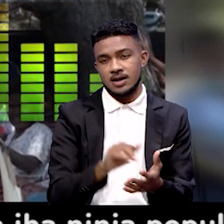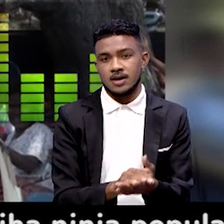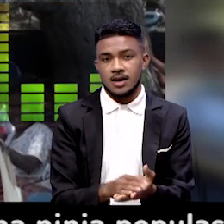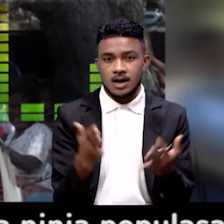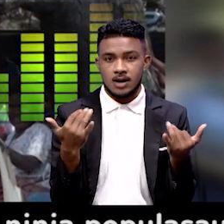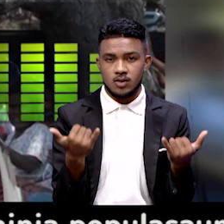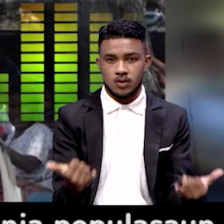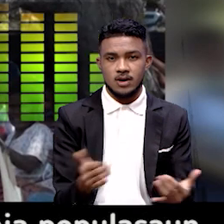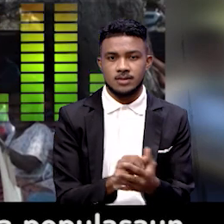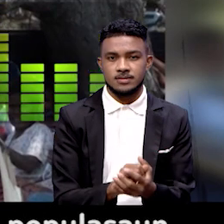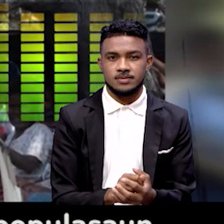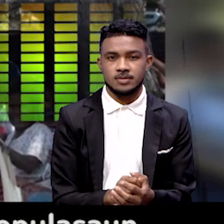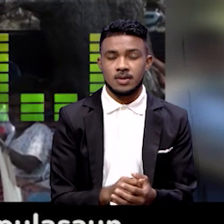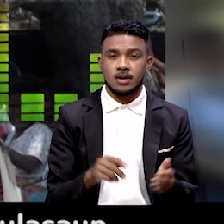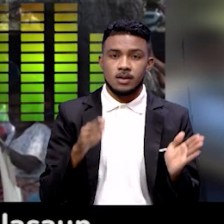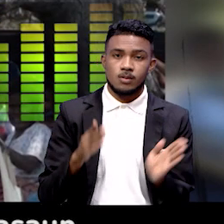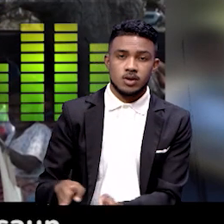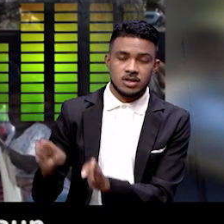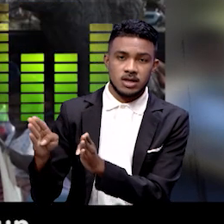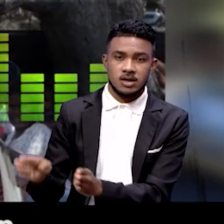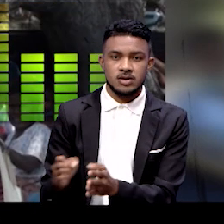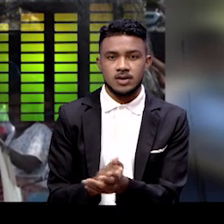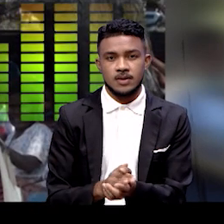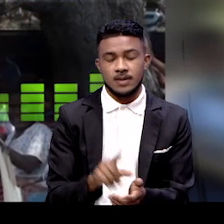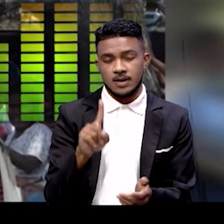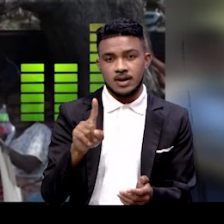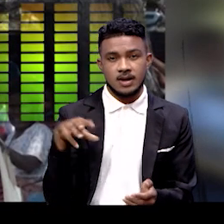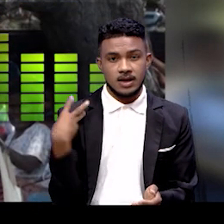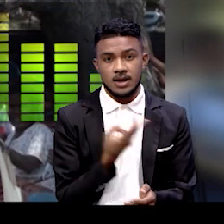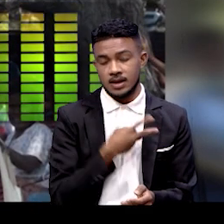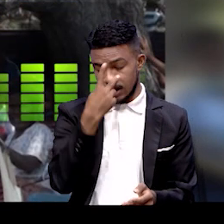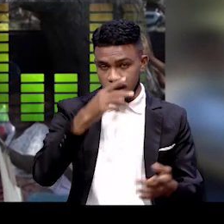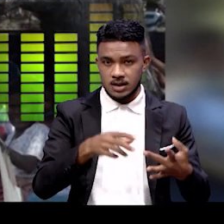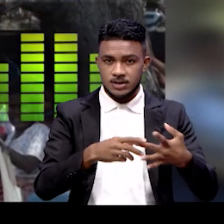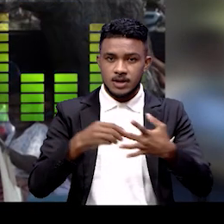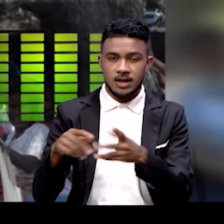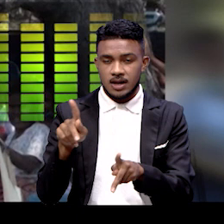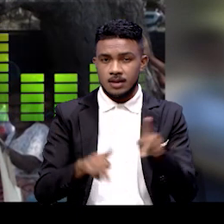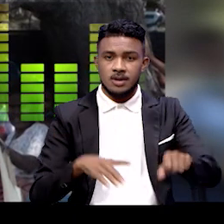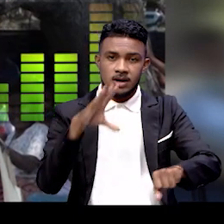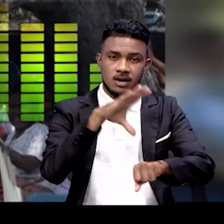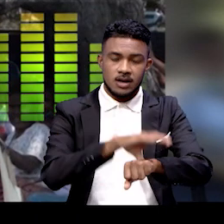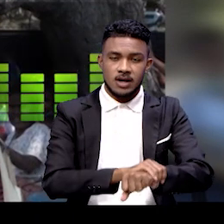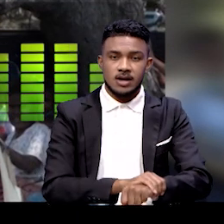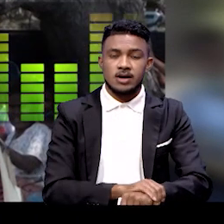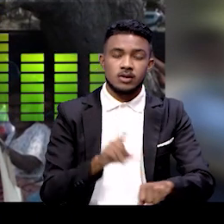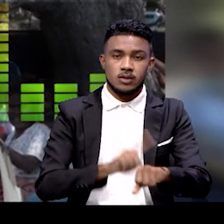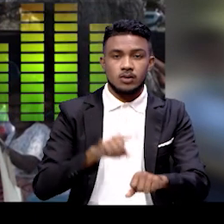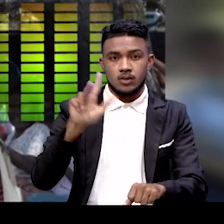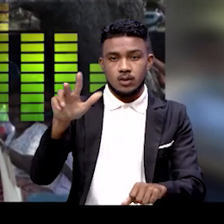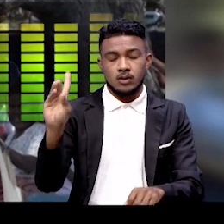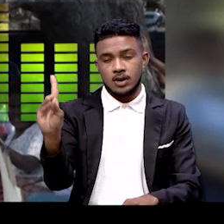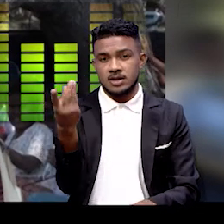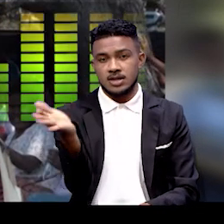posisi posisi mesti sangat lama kami tak terai liu makar ya tuk tolu maturkan ni sila